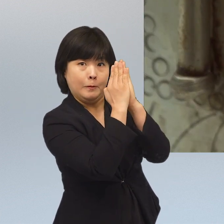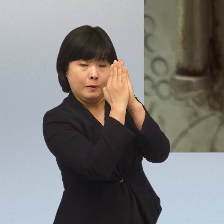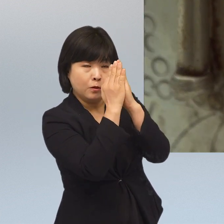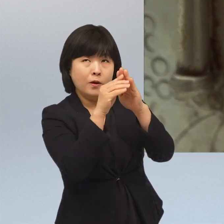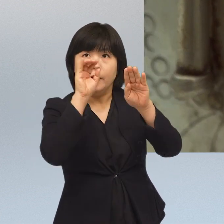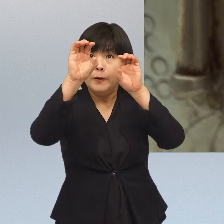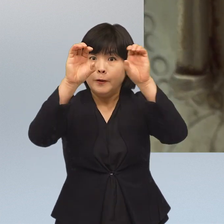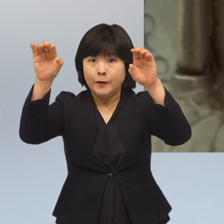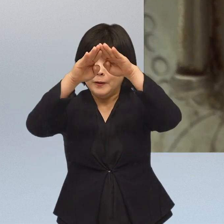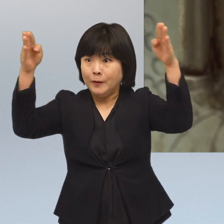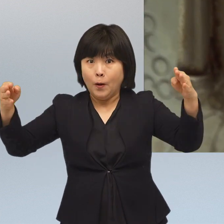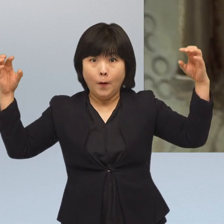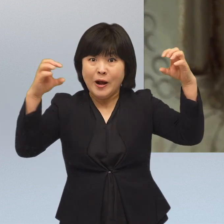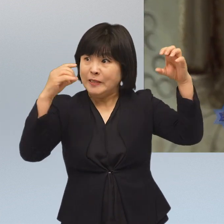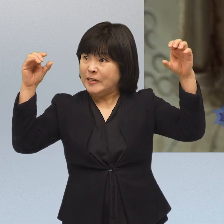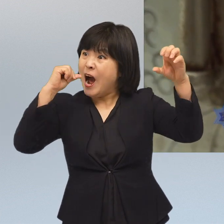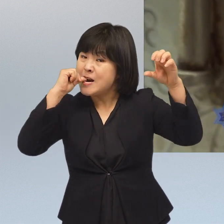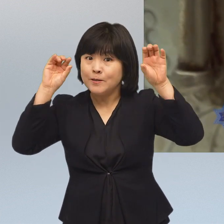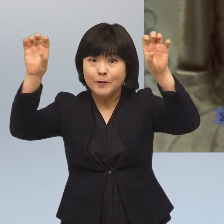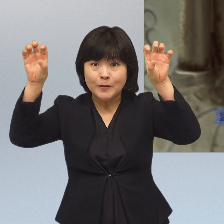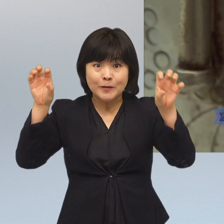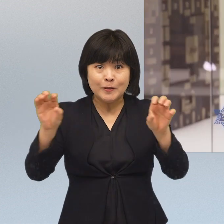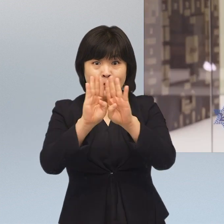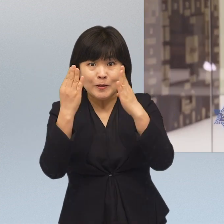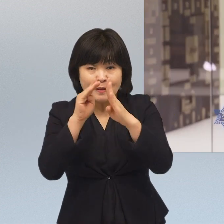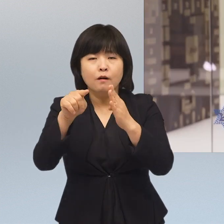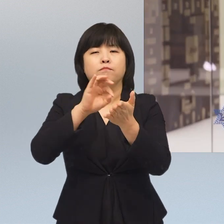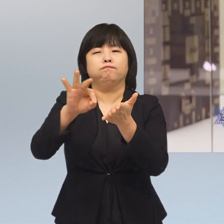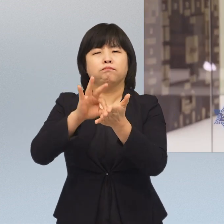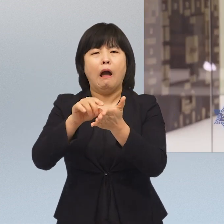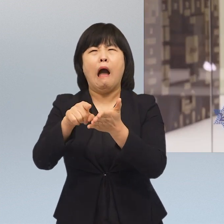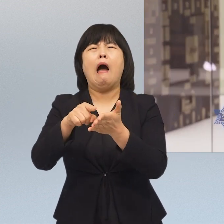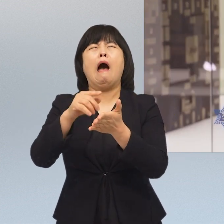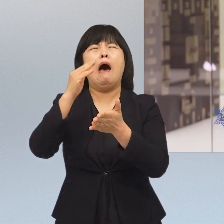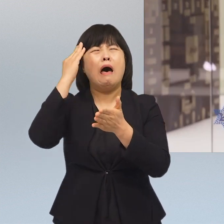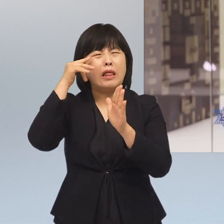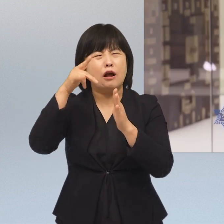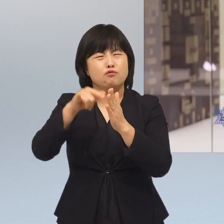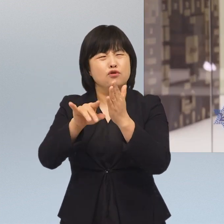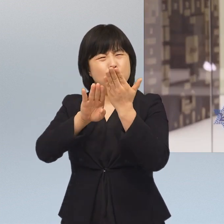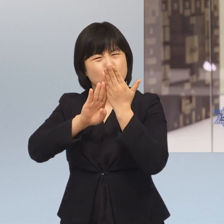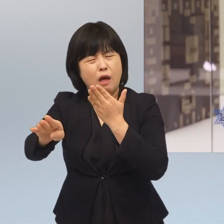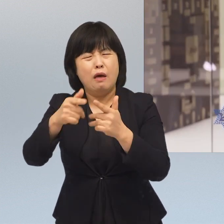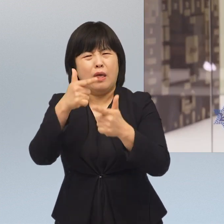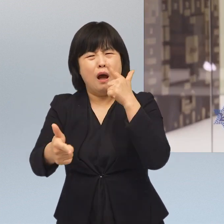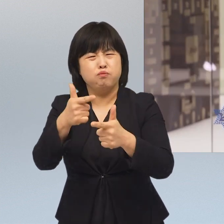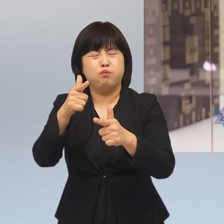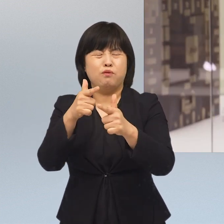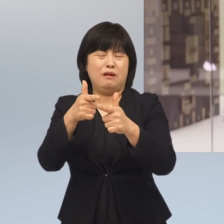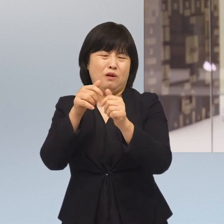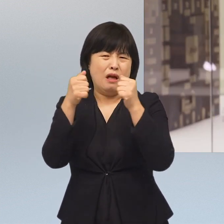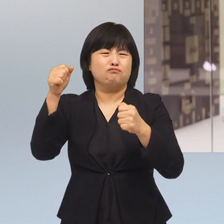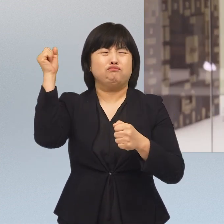장식에 오약꽃이 많이 보여져서 그게 보여지면 아 이것은 이제 대한제국 이후에 나온